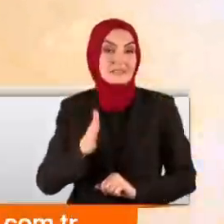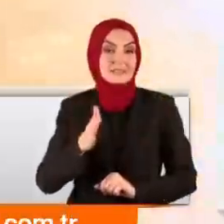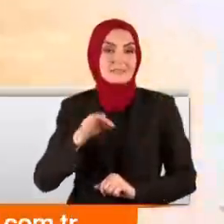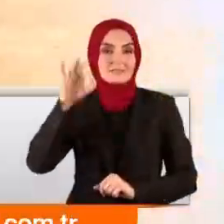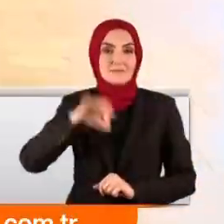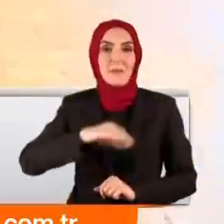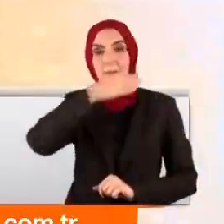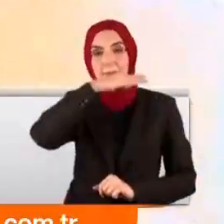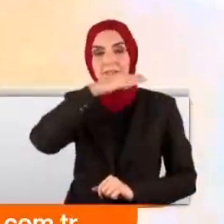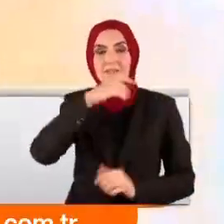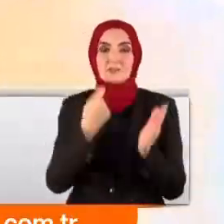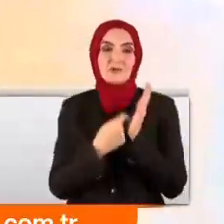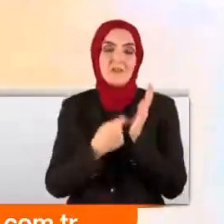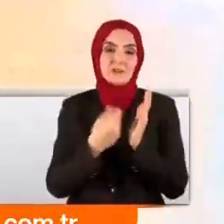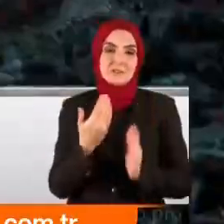Mısır Çarşısı.